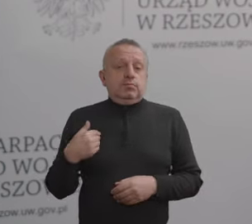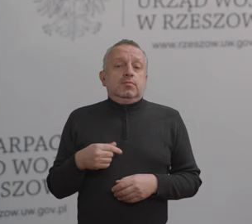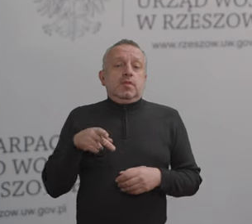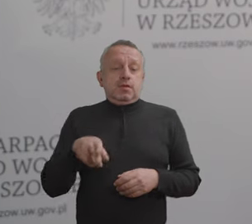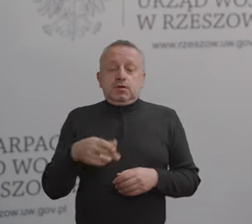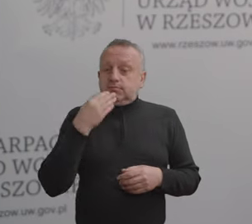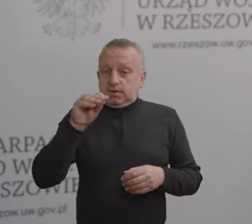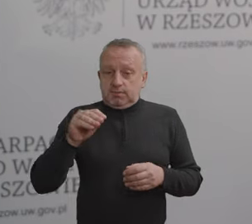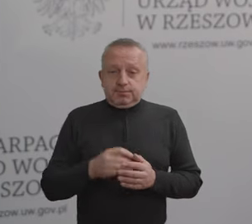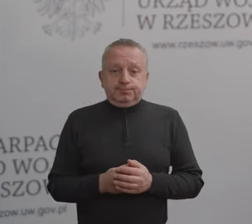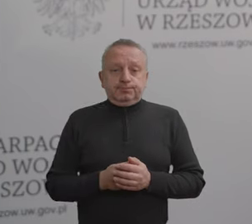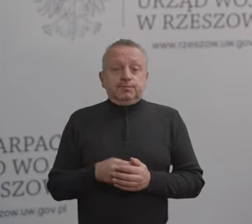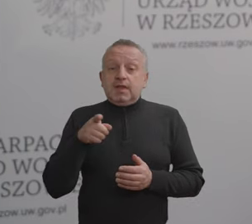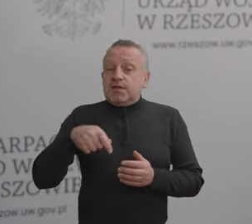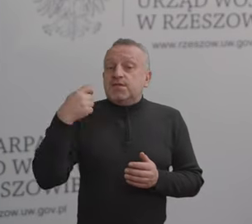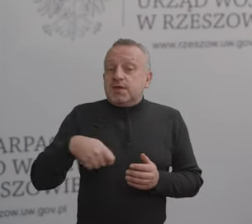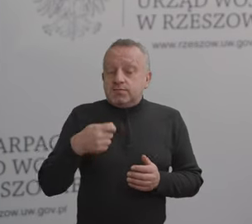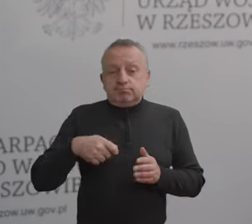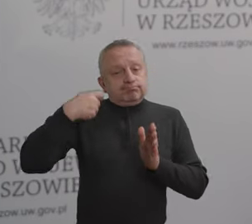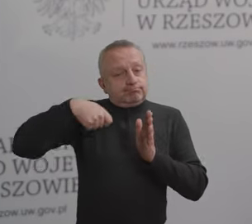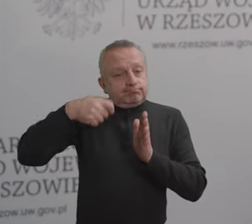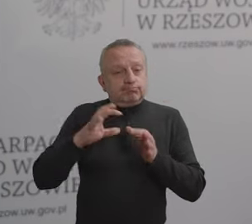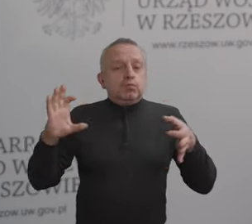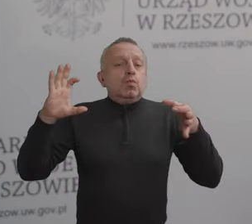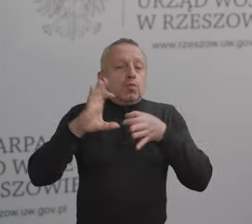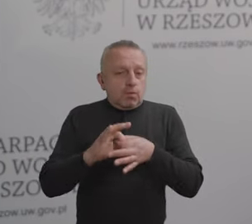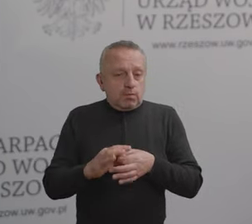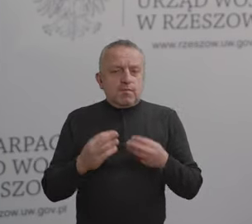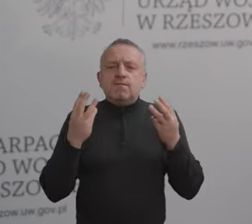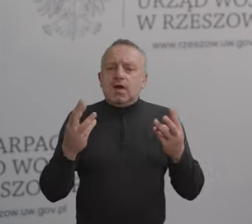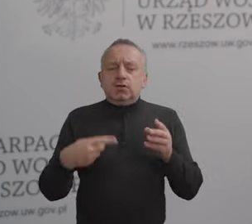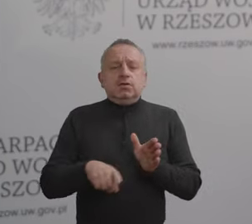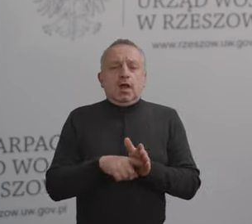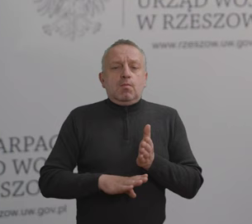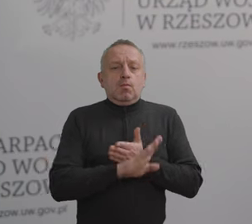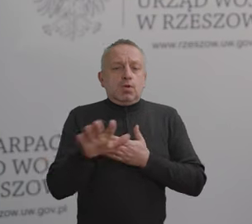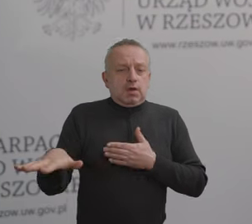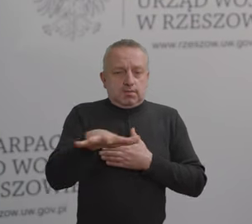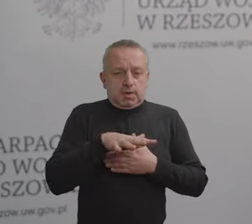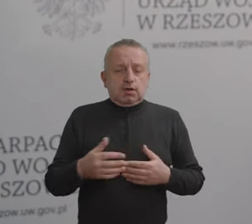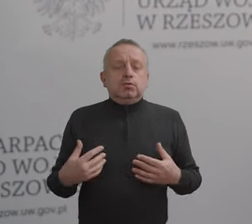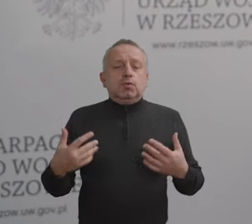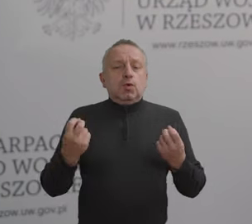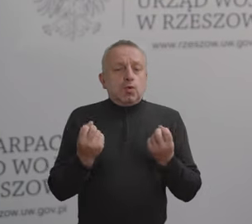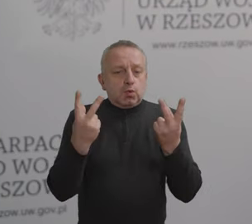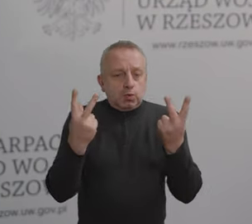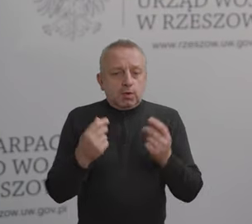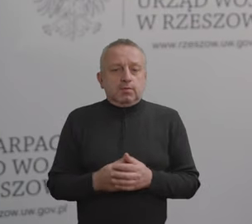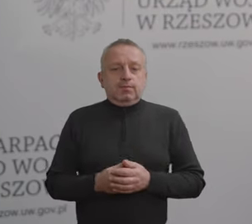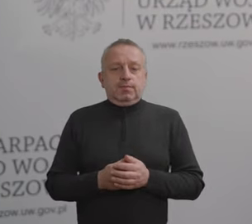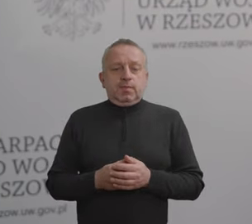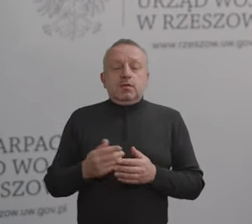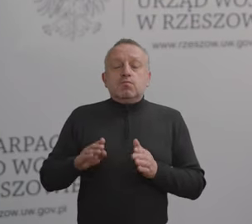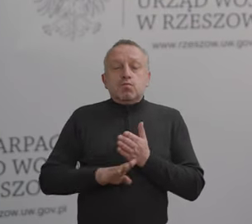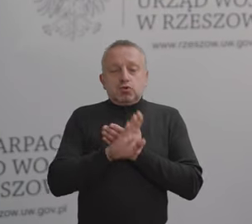wpływały na ich bieg. Dlatego film ten nakręcono we współpracy z ważną dla Podkarpacia instytucją kultury, jaką jest Muzeum